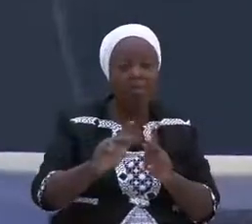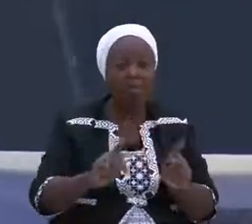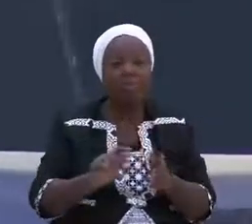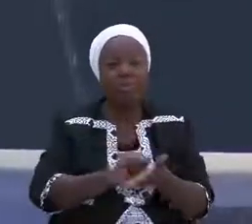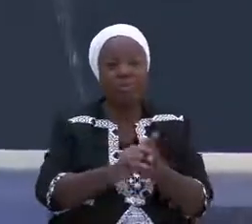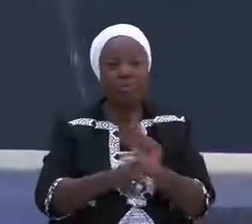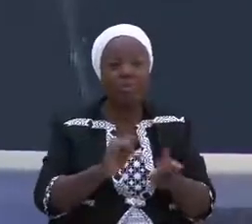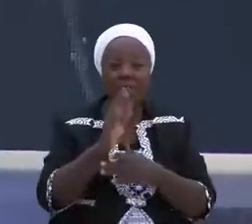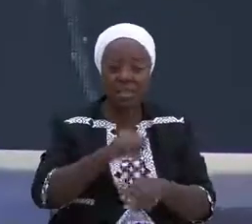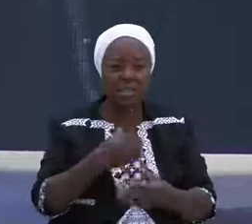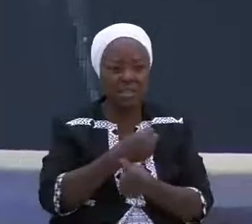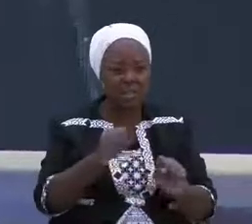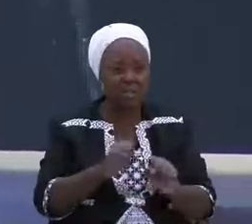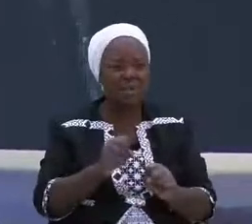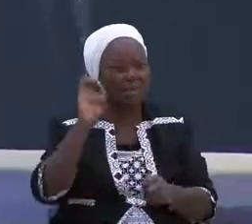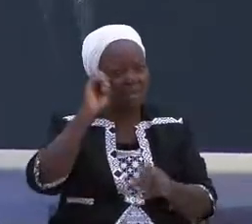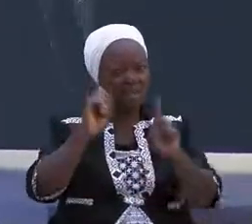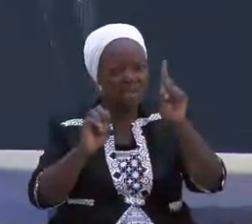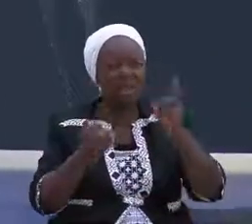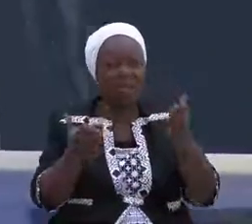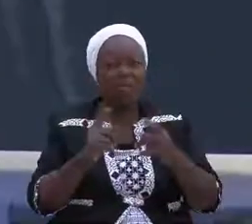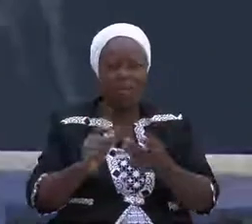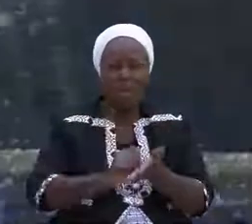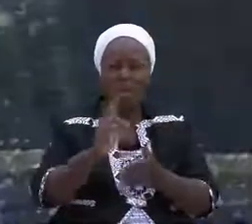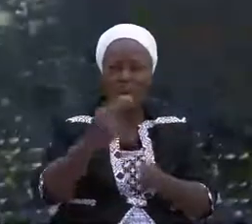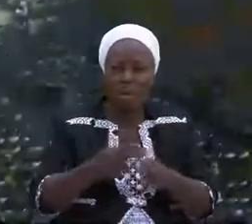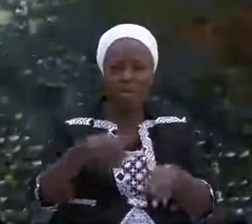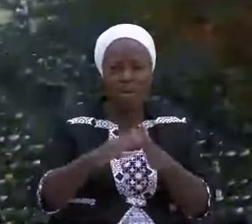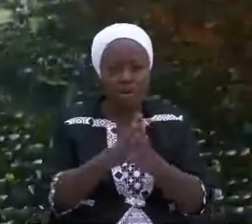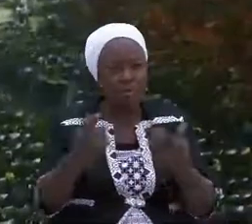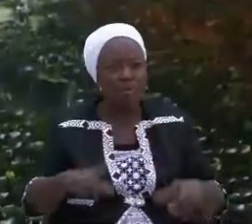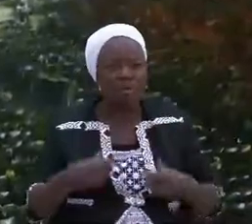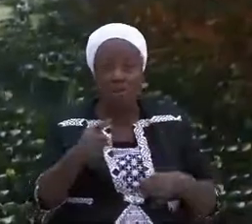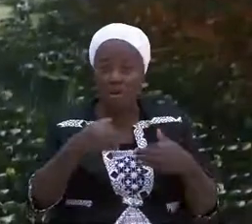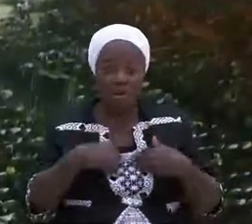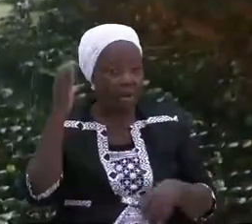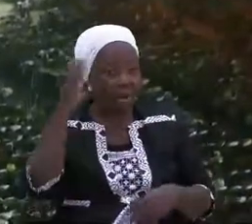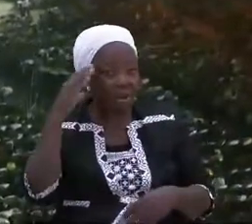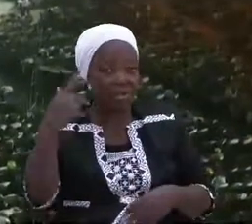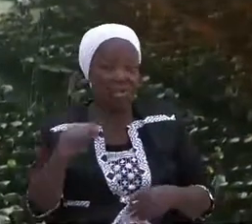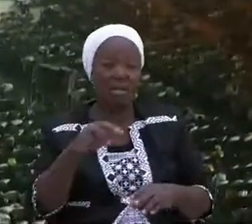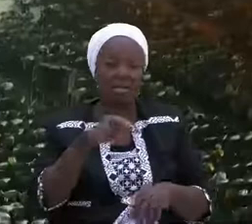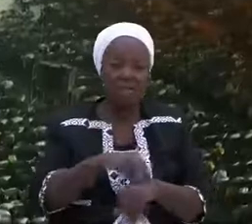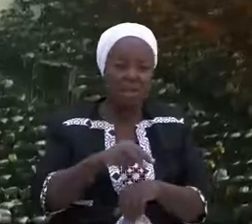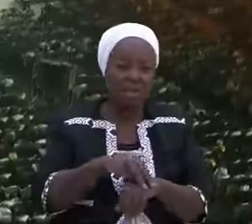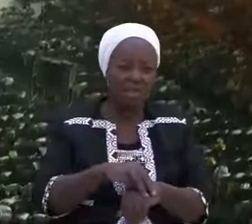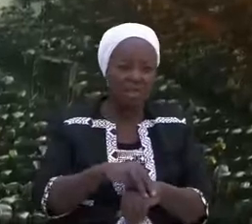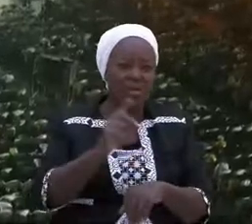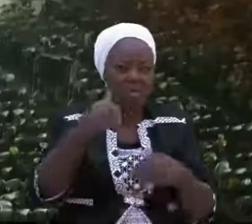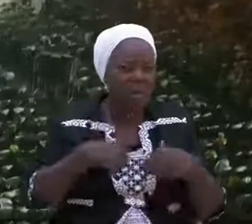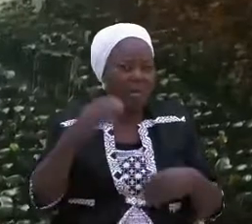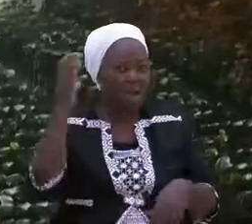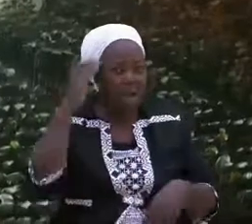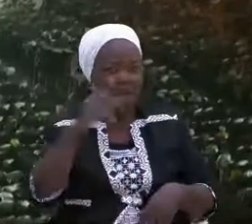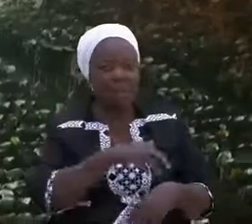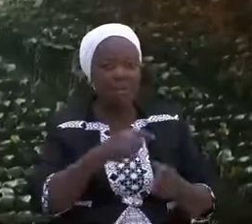ton nom dans le livre de vie. Et tu as écouté le message. Tu as entendu